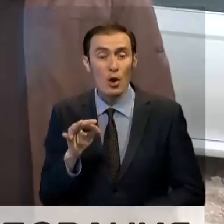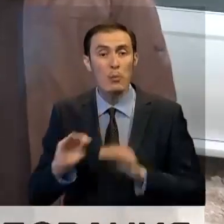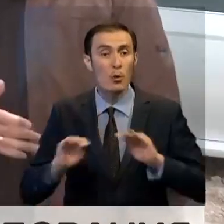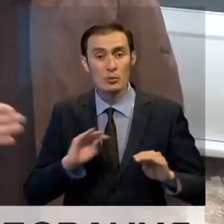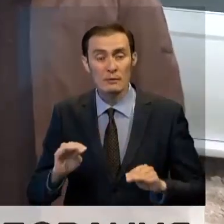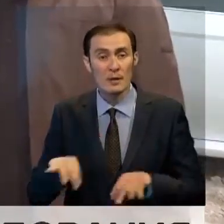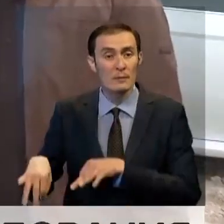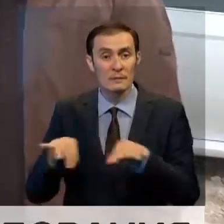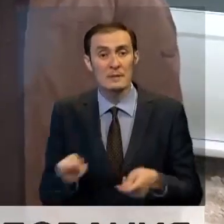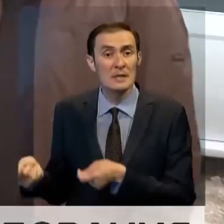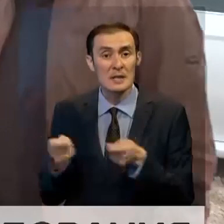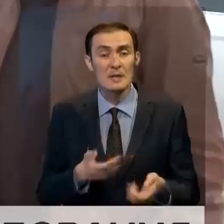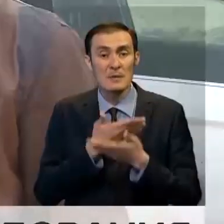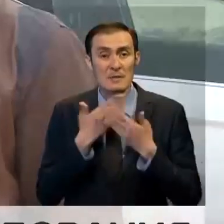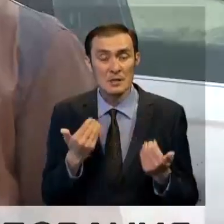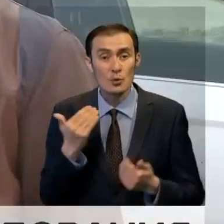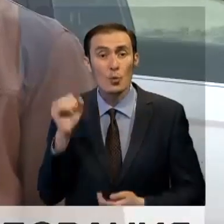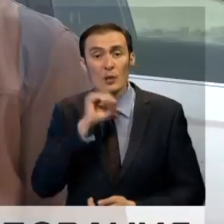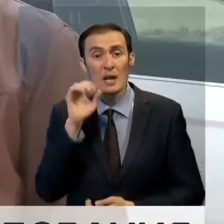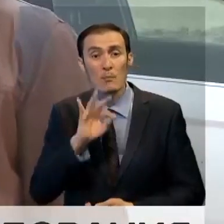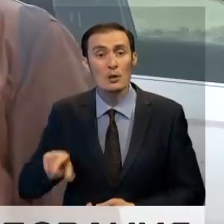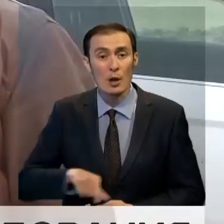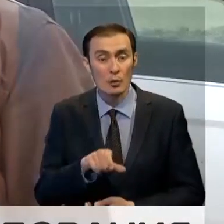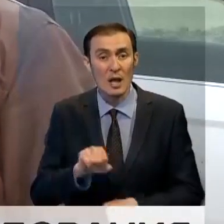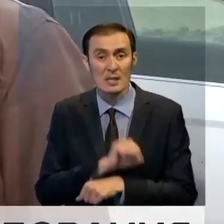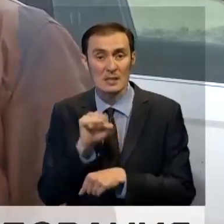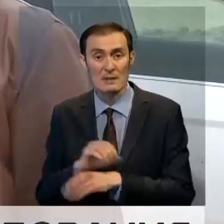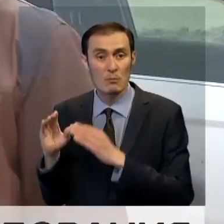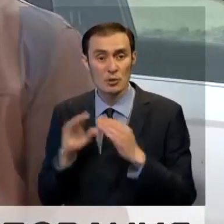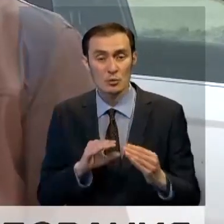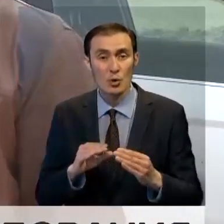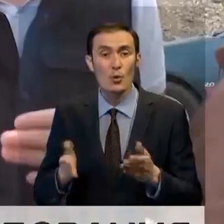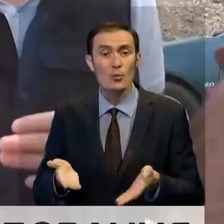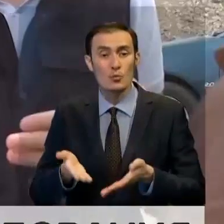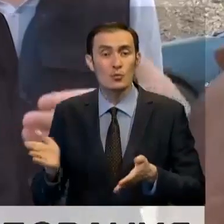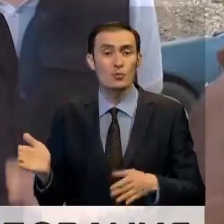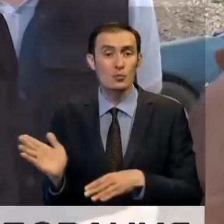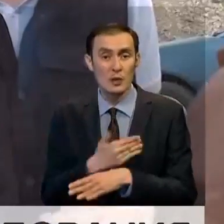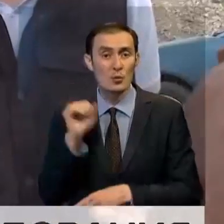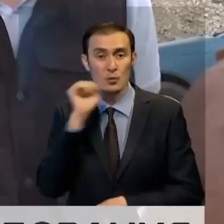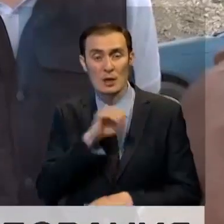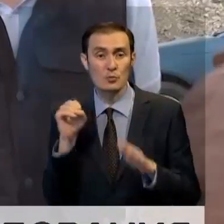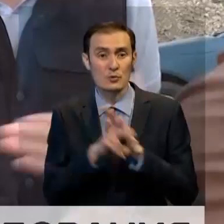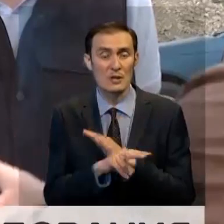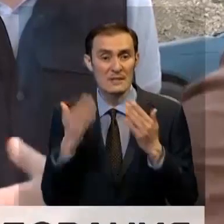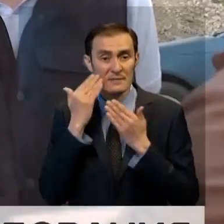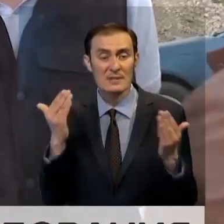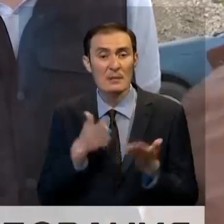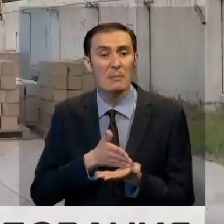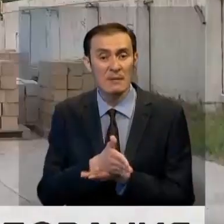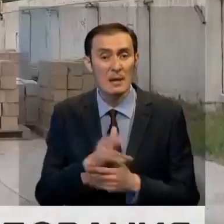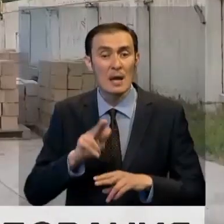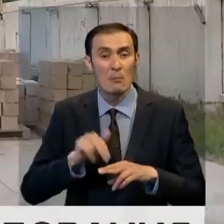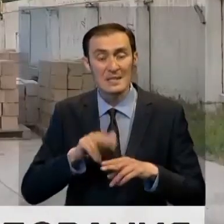так и не доехала до производства. Ее украли по дороге. Остановили машину, разгрузили, а затем злоумышленники скрылись в неизвестном